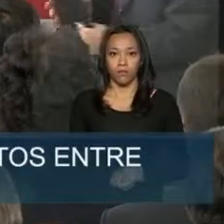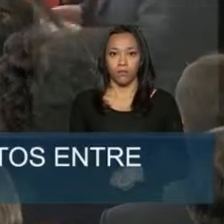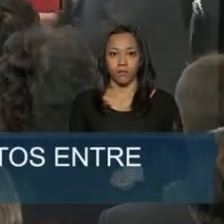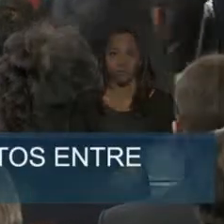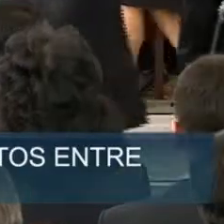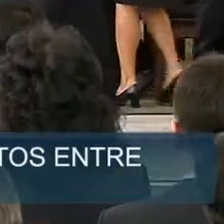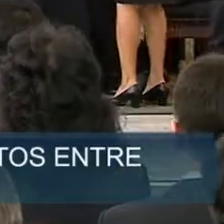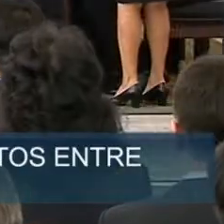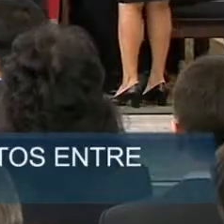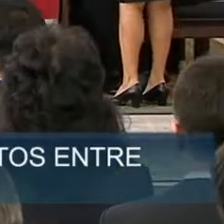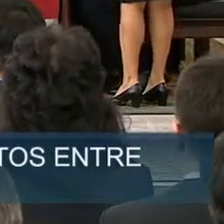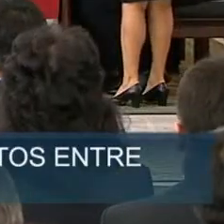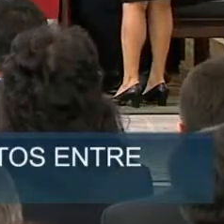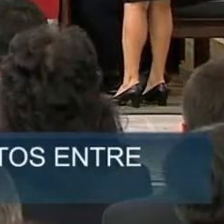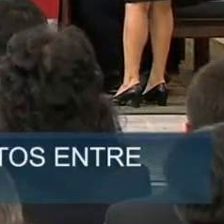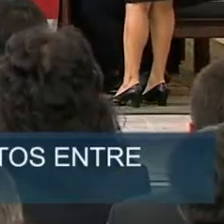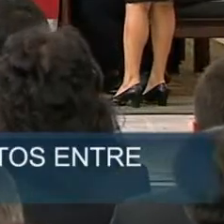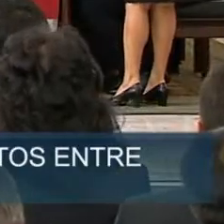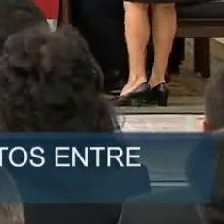请中国工商银行行长易会满、巴西蔚蓝航空公司